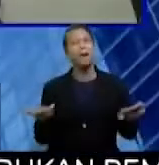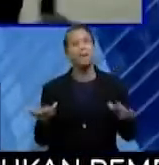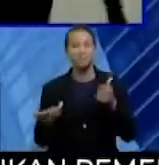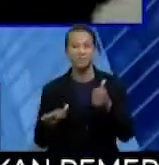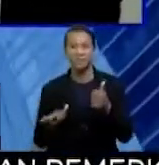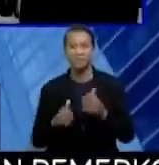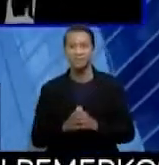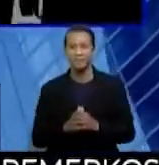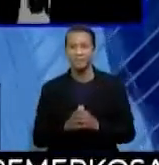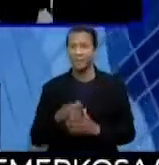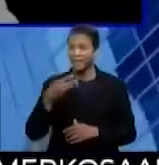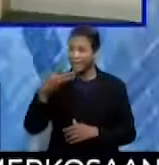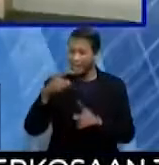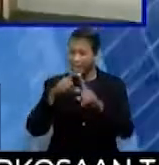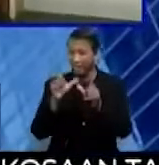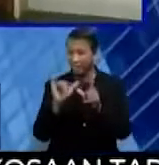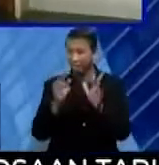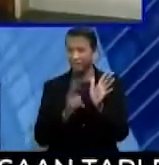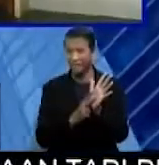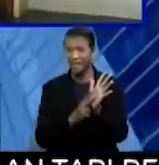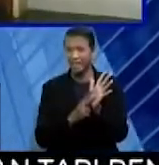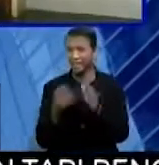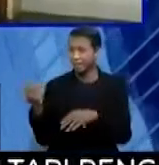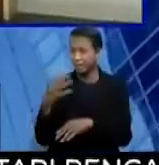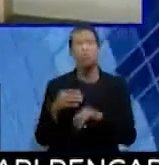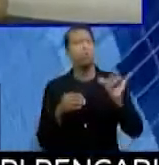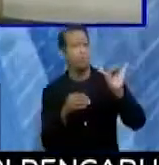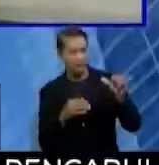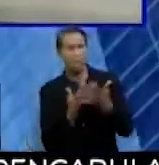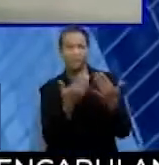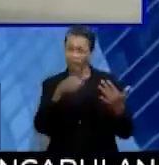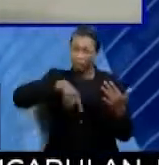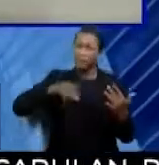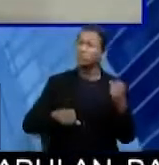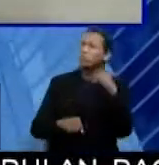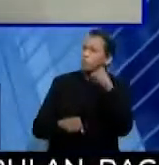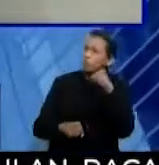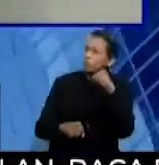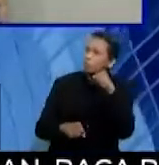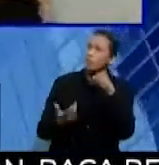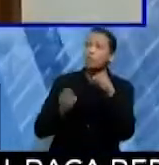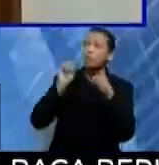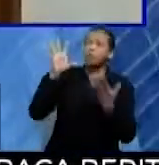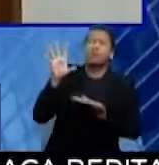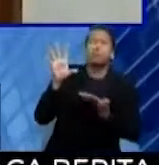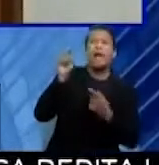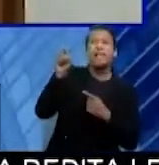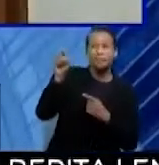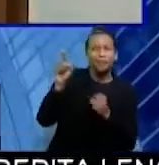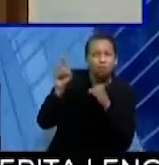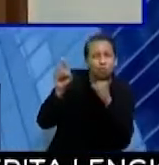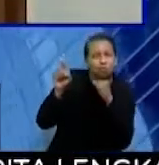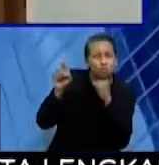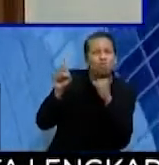bahwa masyarakat itu menunggu nonton film favoritnya gitu ya. Jadi dengan PEN